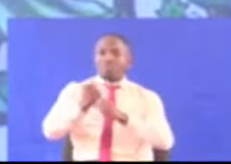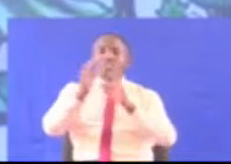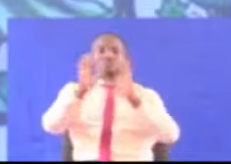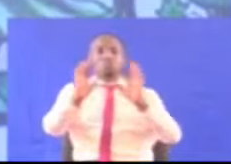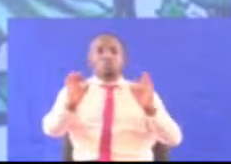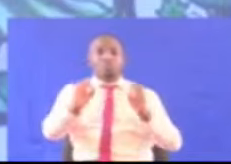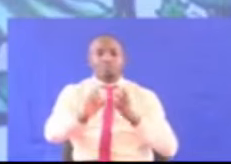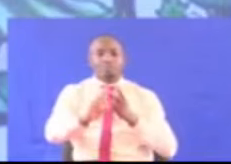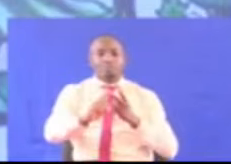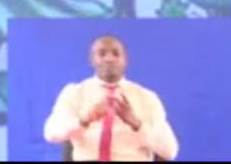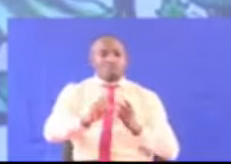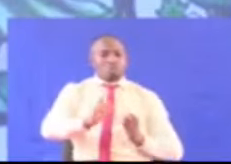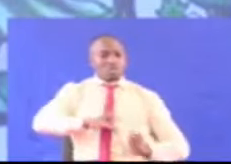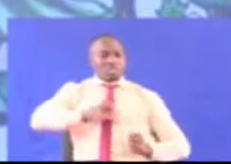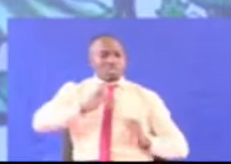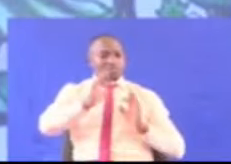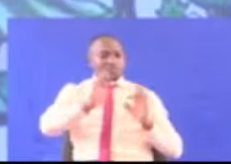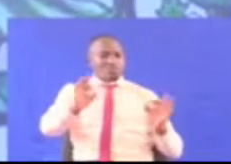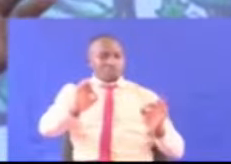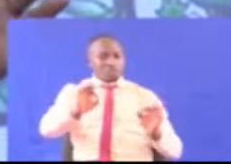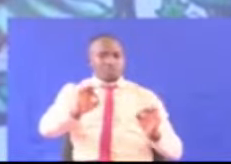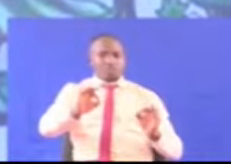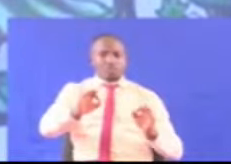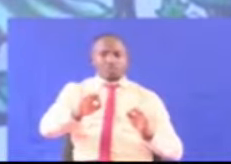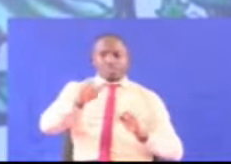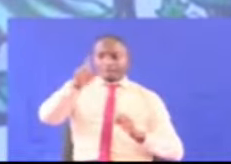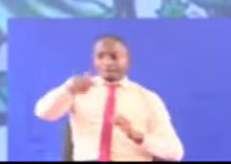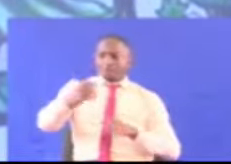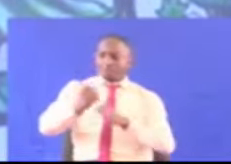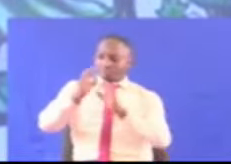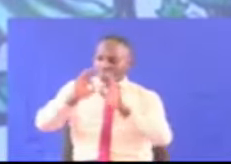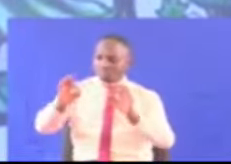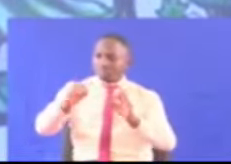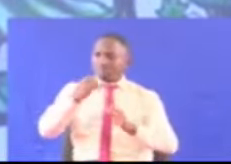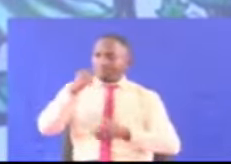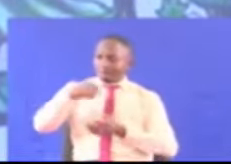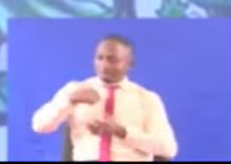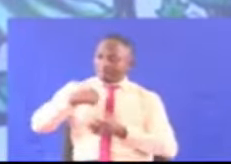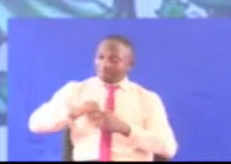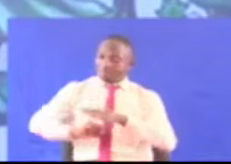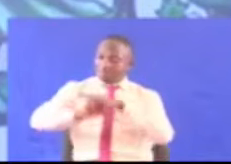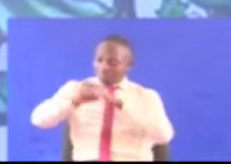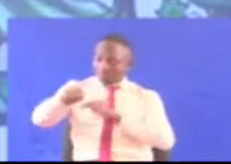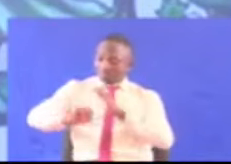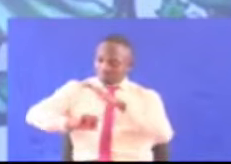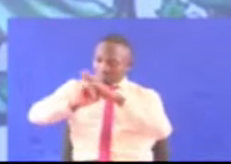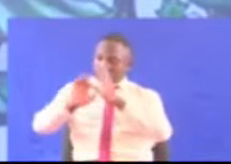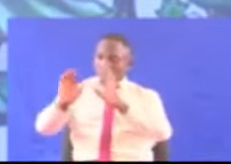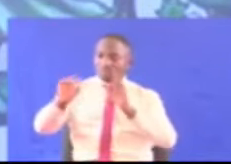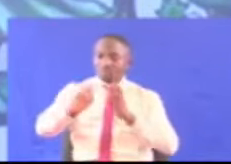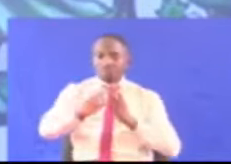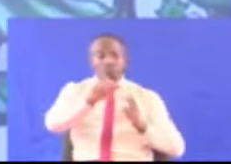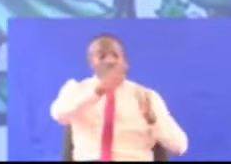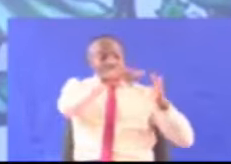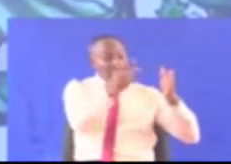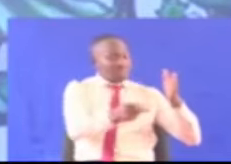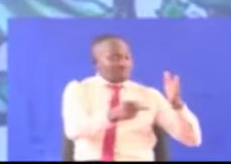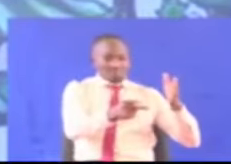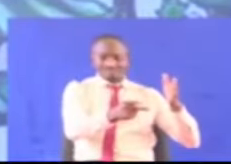vizuri. Unajua huwa unajisikia vizuri kujinasibisha na mtu ambaye anafanya vizuri, sio mtu anayefanya vibaya. Kwa